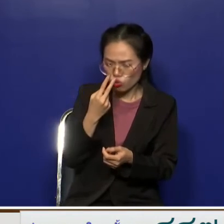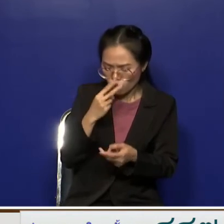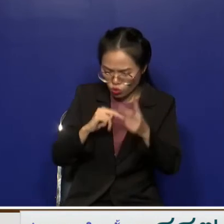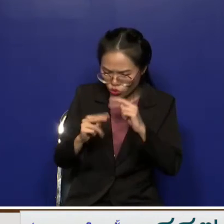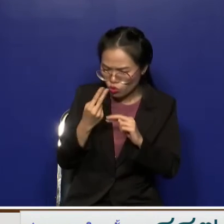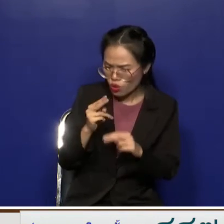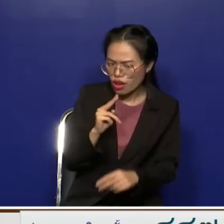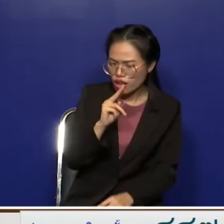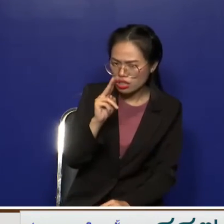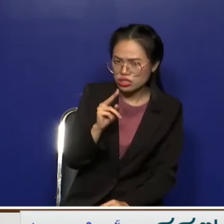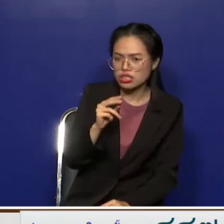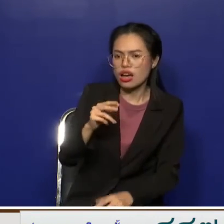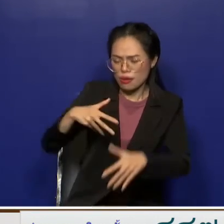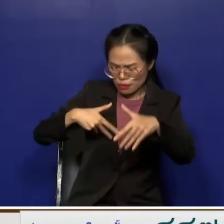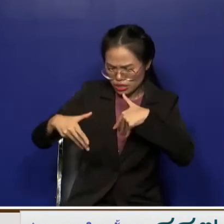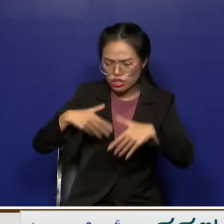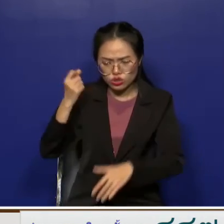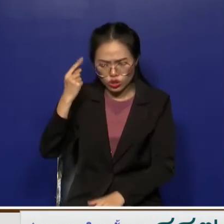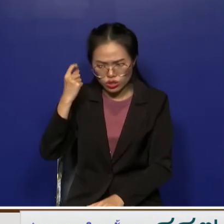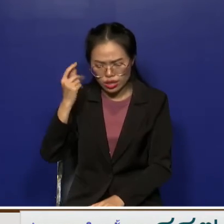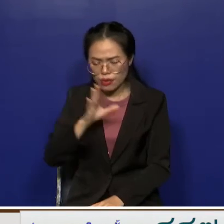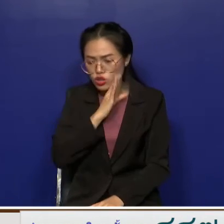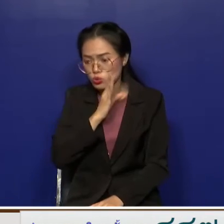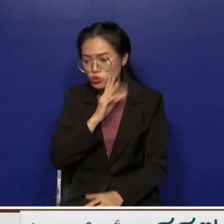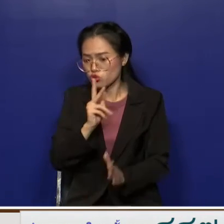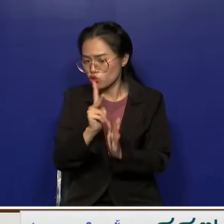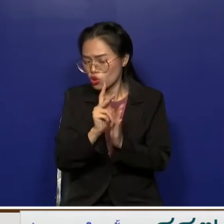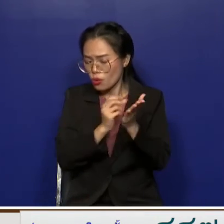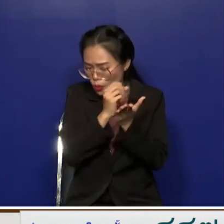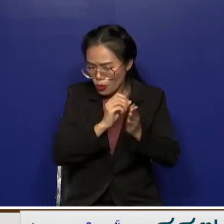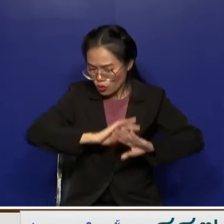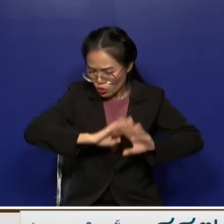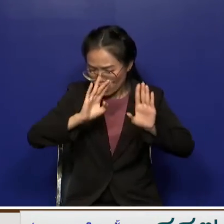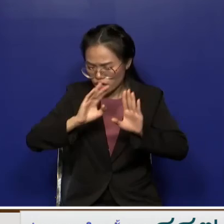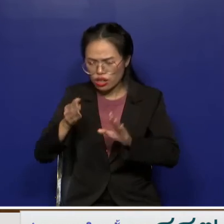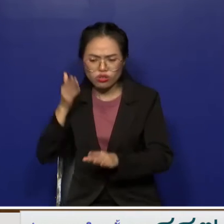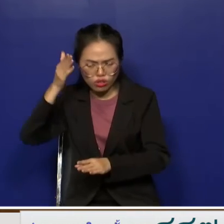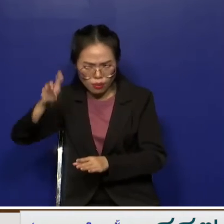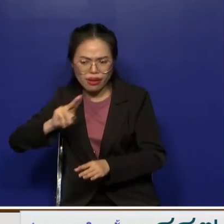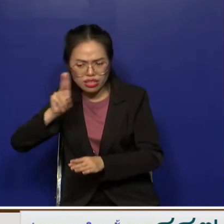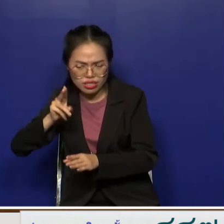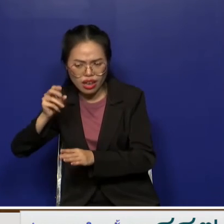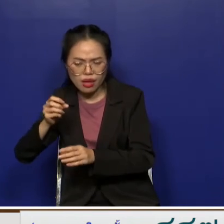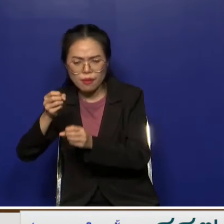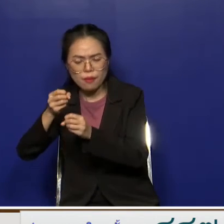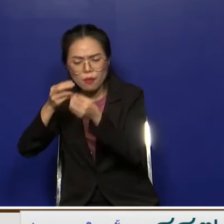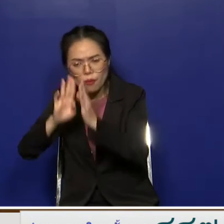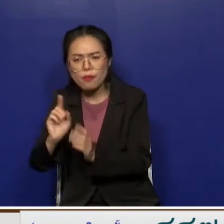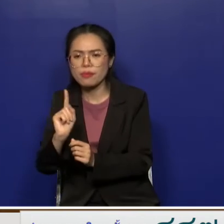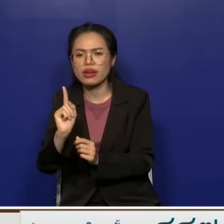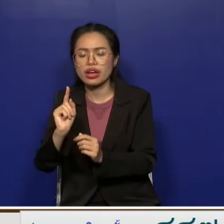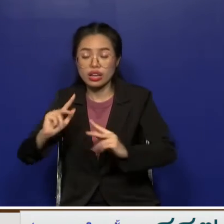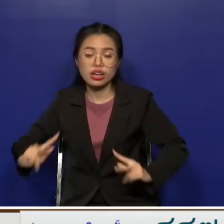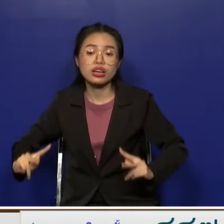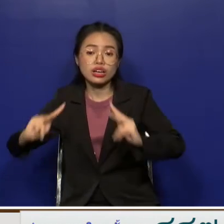แล้วชาวบ้านเข้าใจไหมว่าเมื่อเลิกแล้วเนี่ยมันเฮฮาปาร์ตี้หรือไงนะครับนอกจากนั้นกระทรวงสาธารณสุขเนี่ยควรจะต้อง